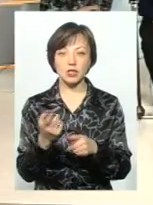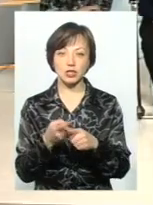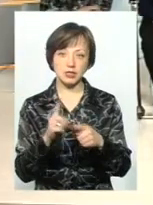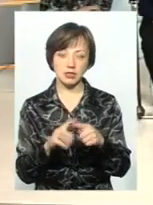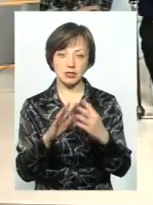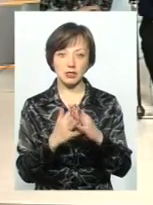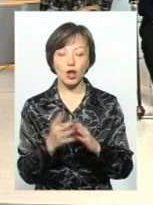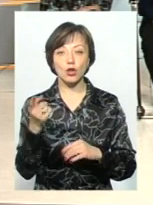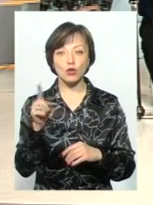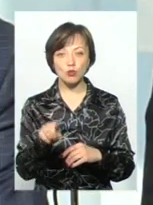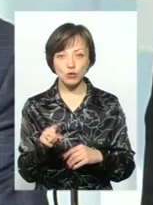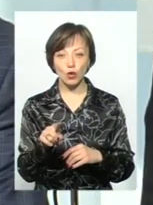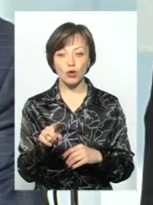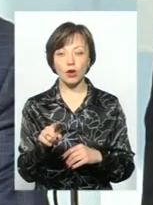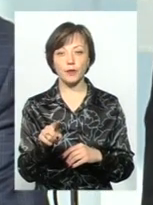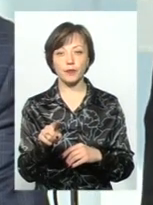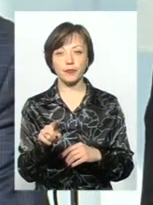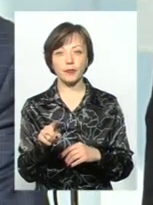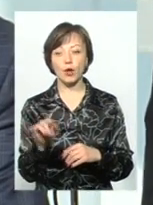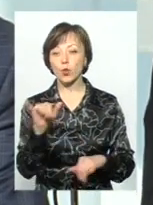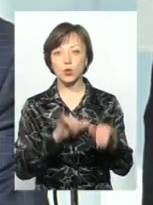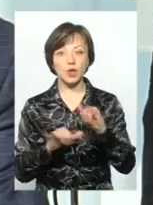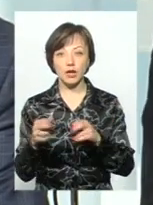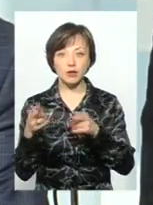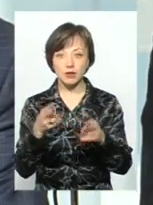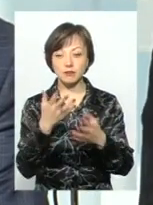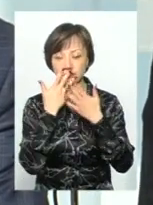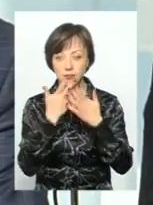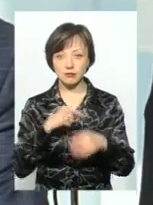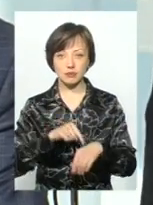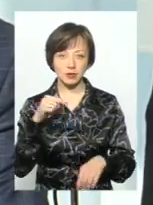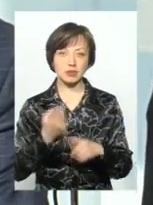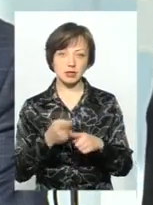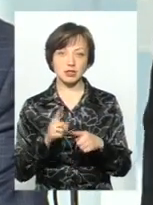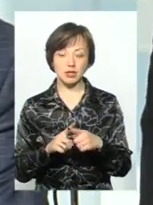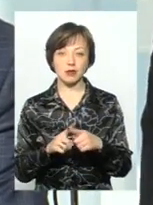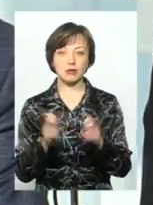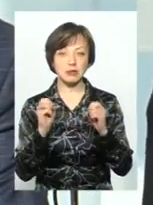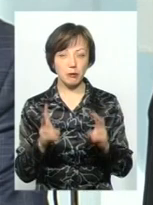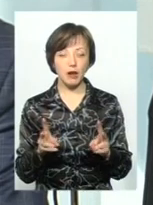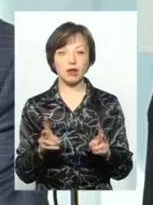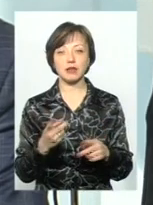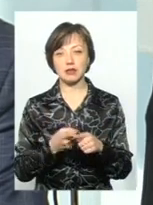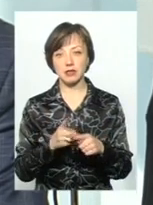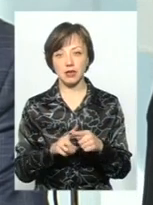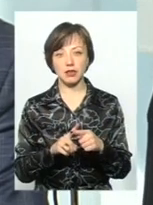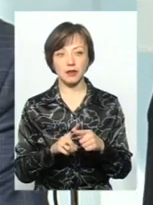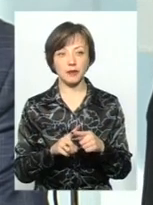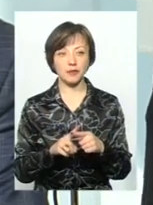населених пунктів. Тому що куди, як би казати, не вийдь, чути запах газу. А запах газу – це відповідно і безпека, це відповідно